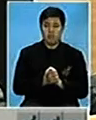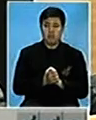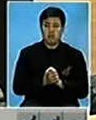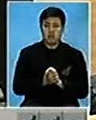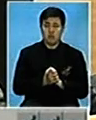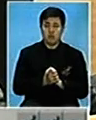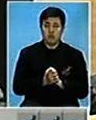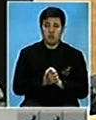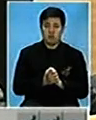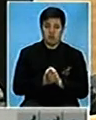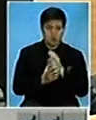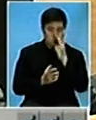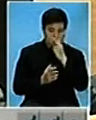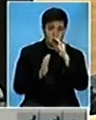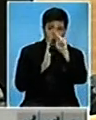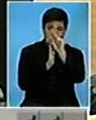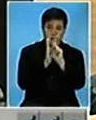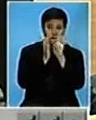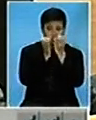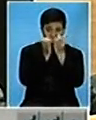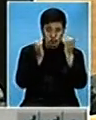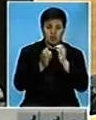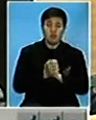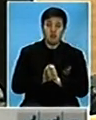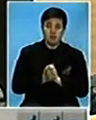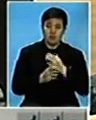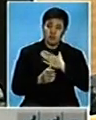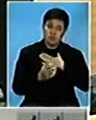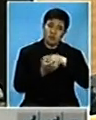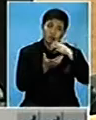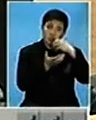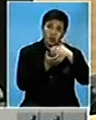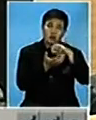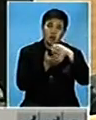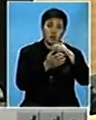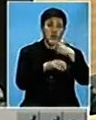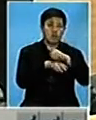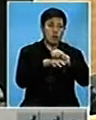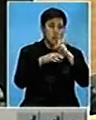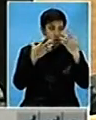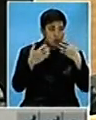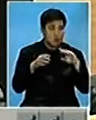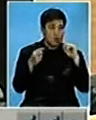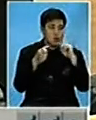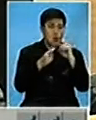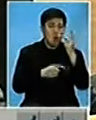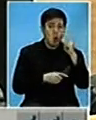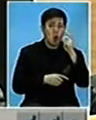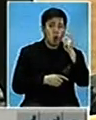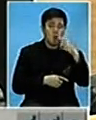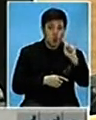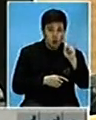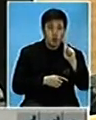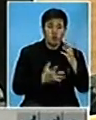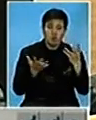มาดูในเรื่องรัฐธรรมนูญครับที่ผมได้กราบเรียนท่านประธานไปแล้วว่าแม้กระทั่งคอป